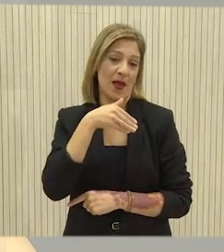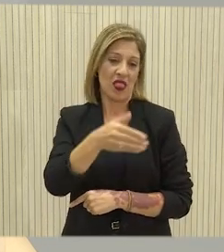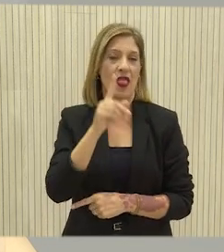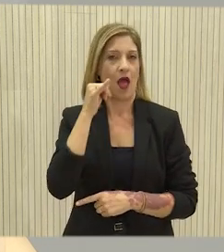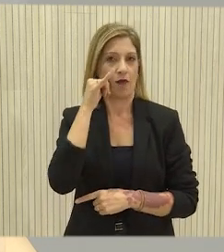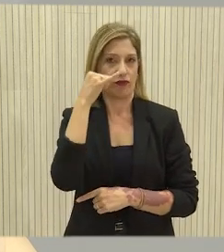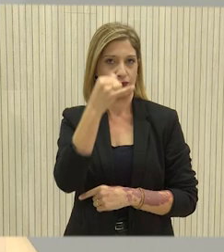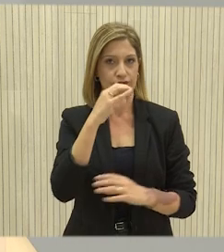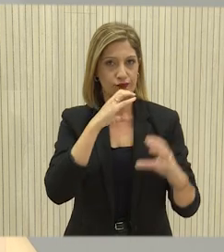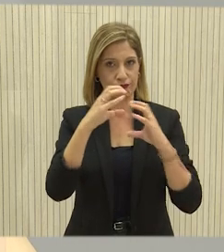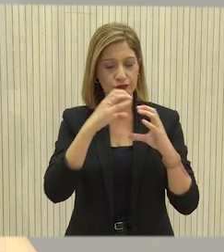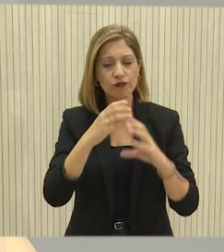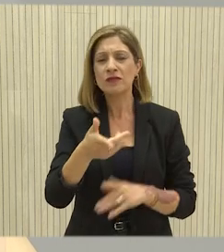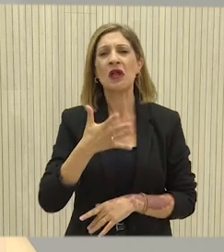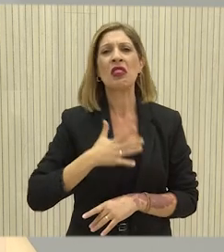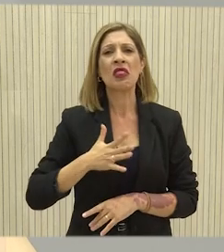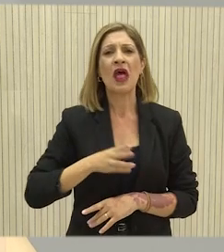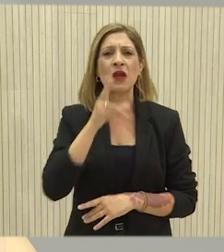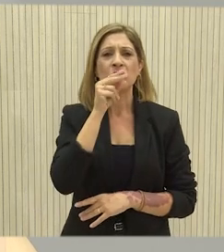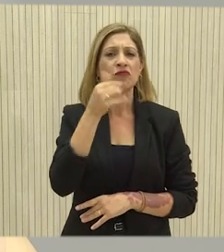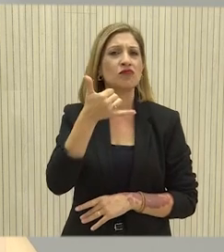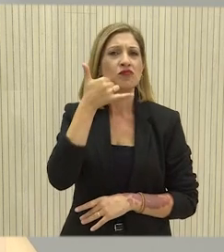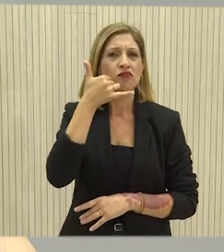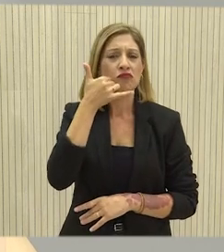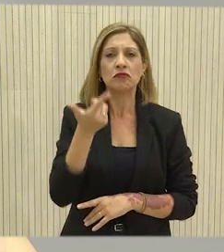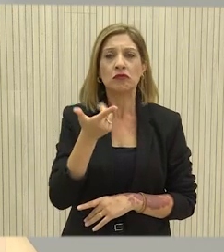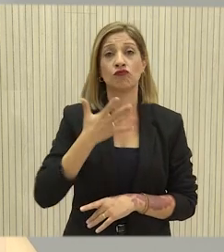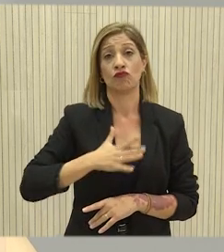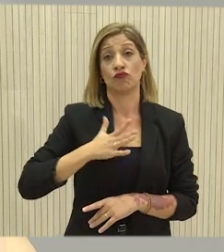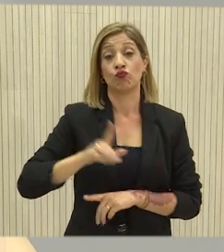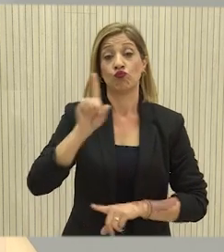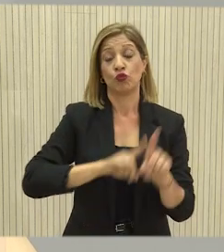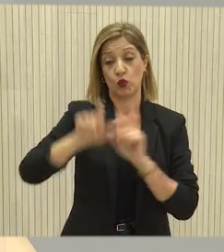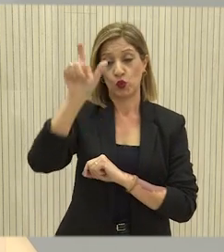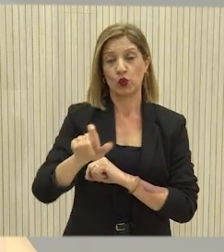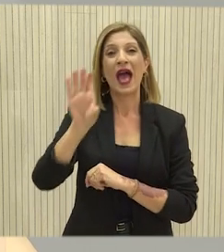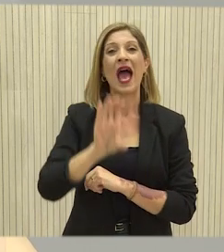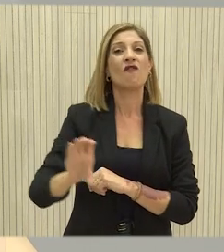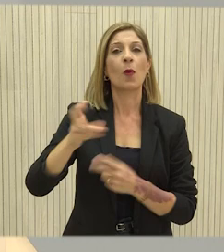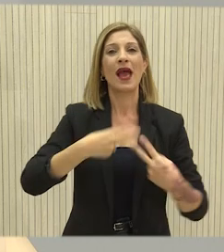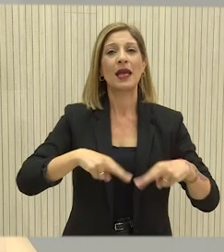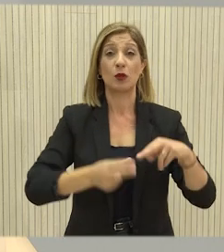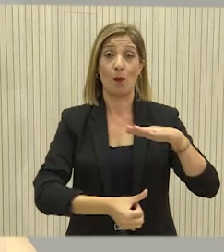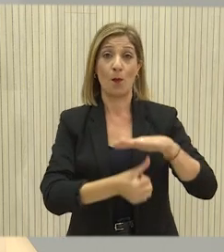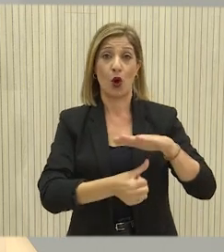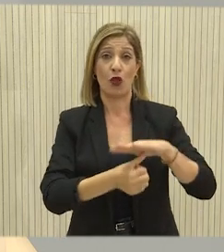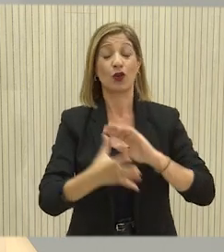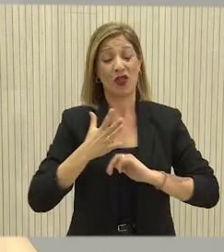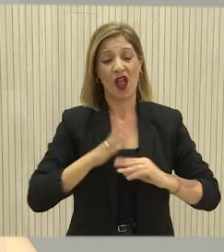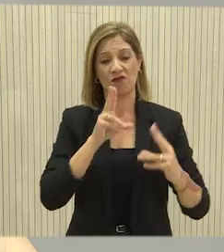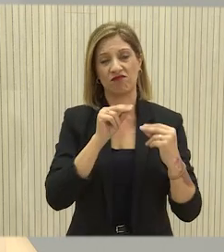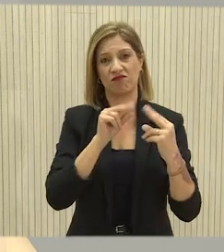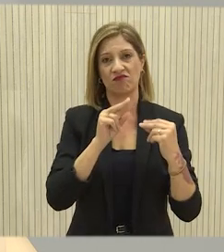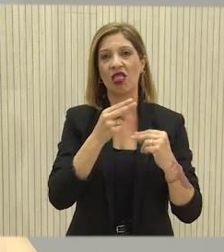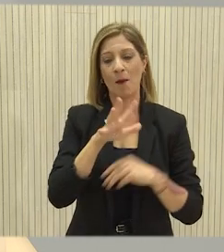Κατά την τηλεφωνική επικοινωνία, η οποία θα πραγματοποιηθεί κατόπιν πρωτοβουλίας της πρόεδρου της Ευρωπαϊκής Επιτροπής, θα συζητηθεί η κατάσταση στην περιοχή